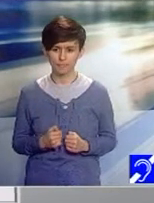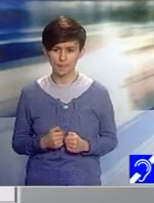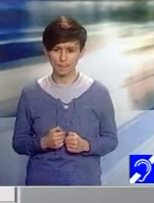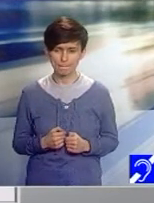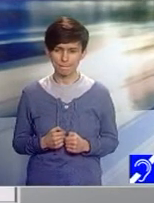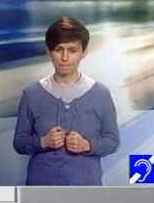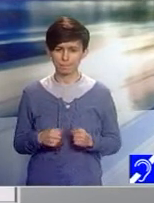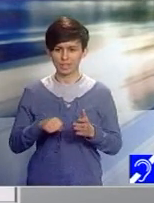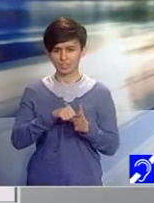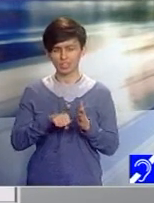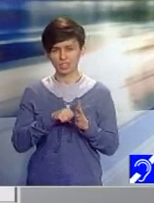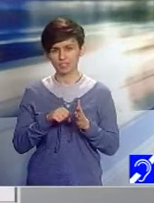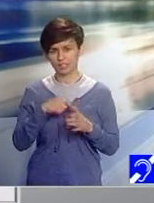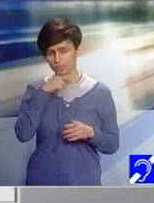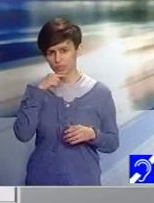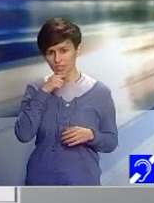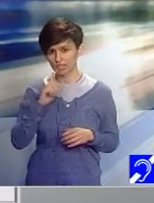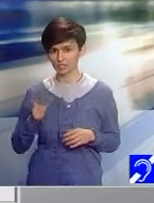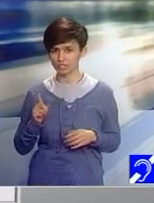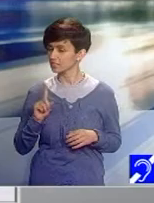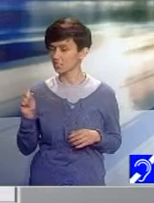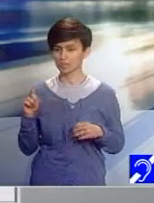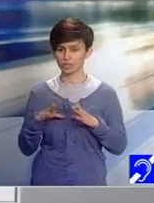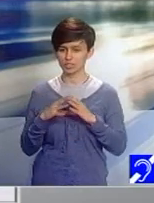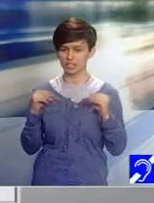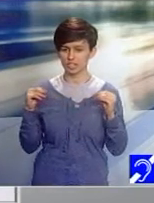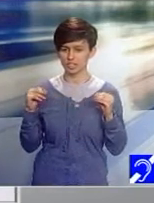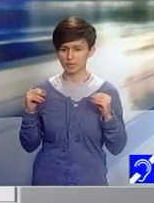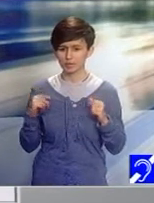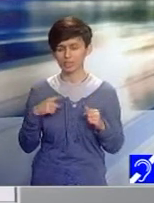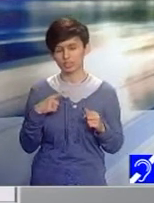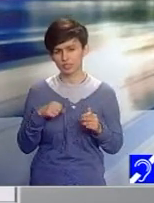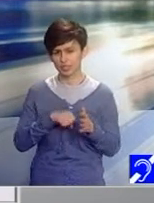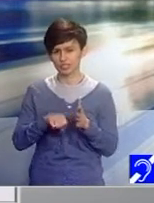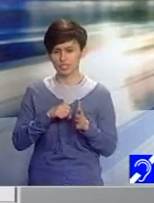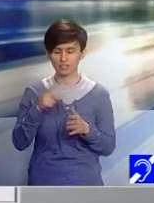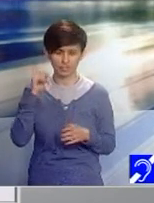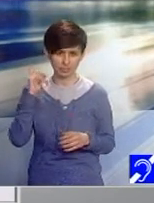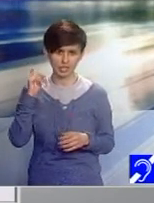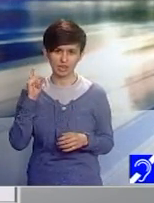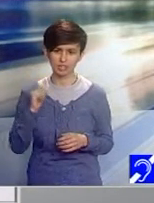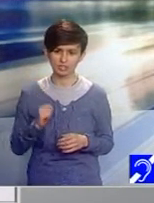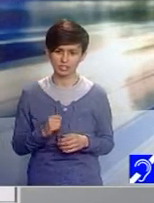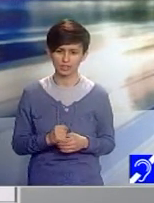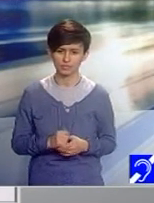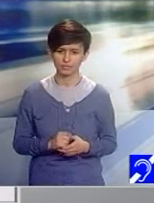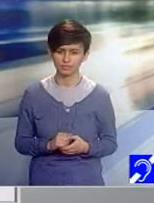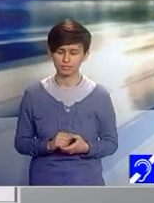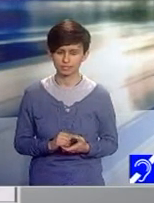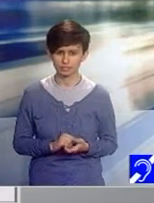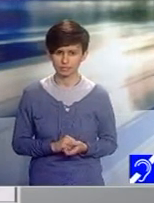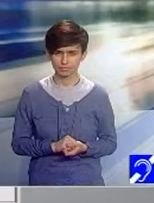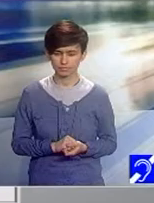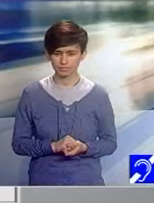desigur, filmul rusesc nu va lipsi. O să fie și vizionat de filme clasice, filme noi, să vedem cum reușim și ce reușim.